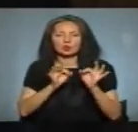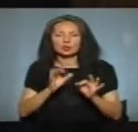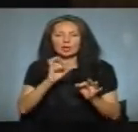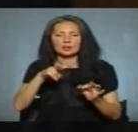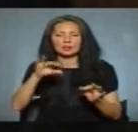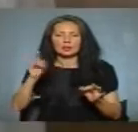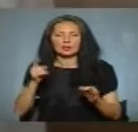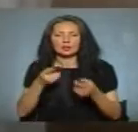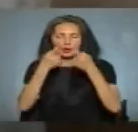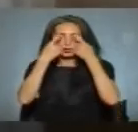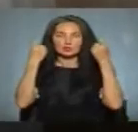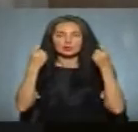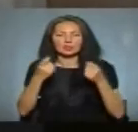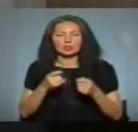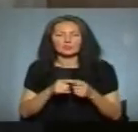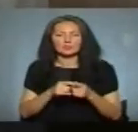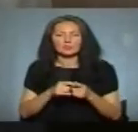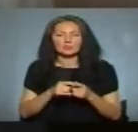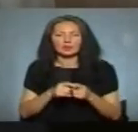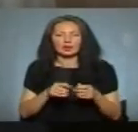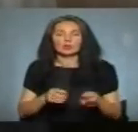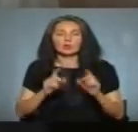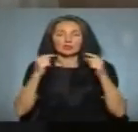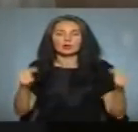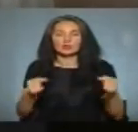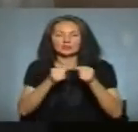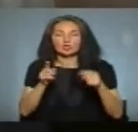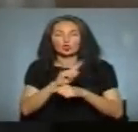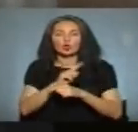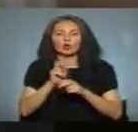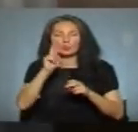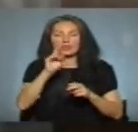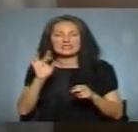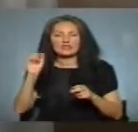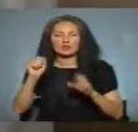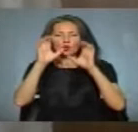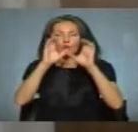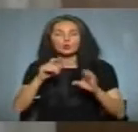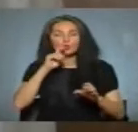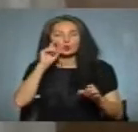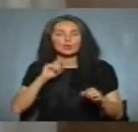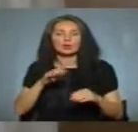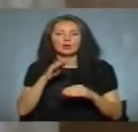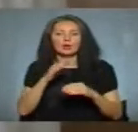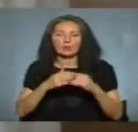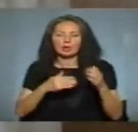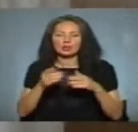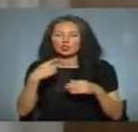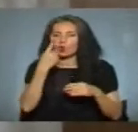судові дебати. Якщо звернутися до норм Цивільного кодексу України, то фактично мова йде